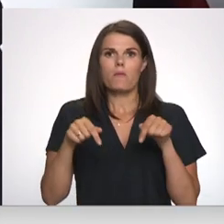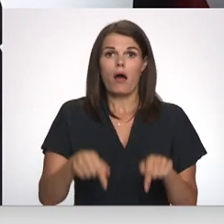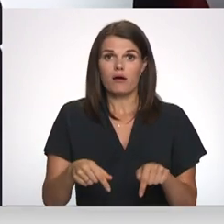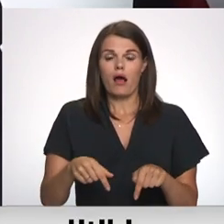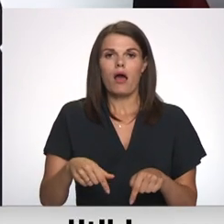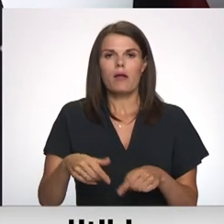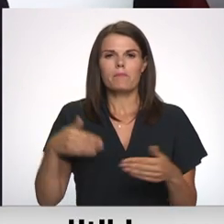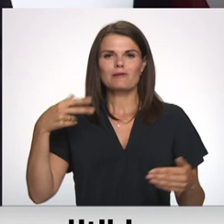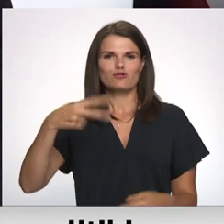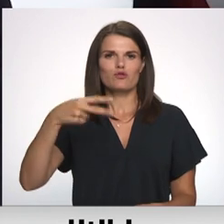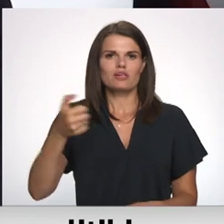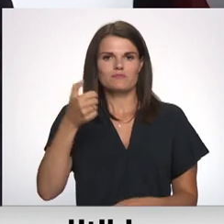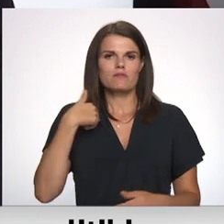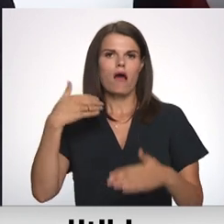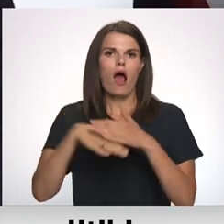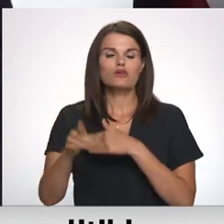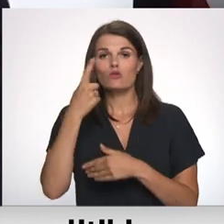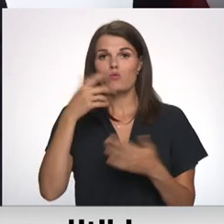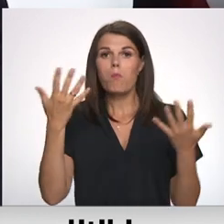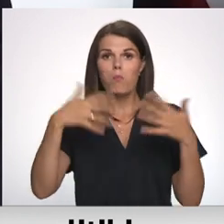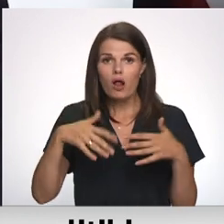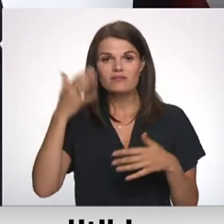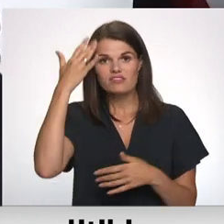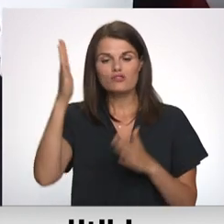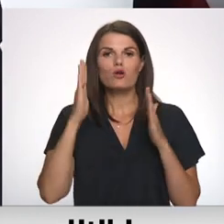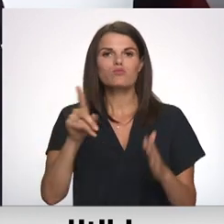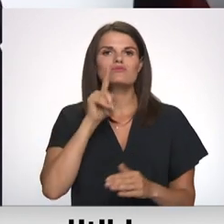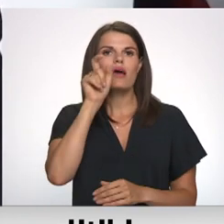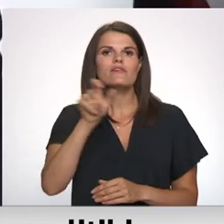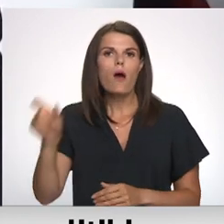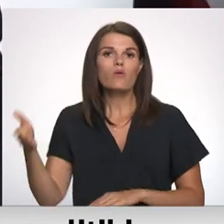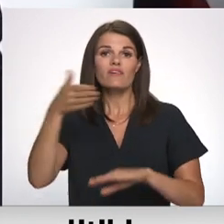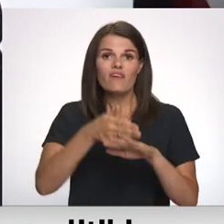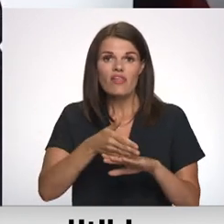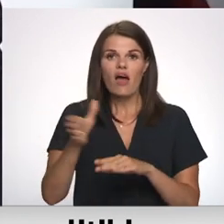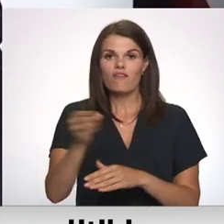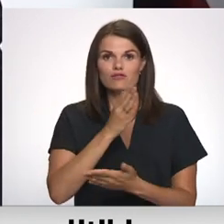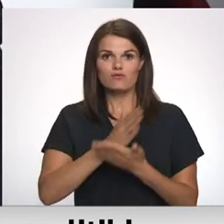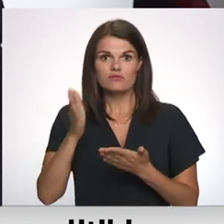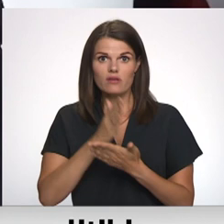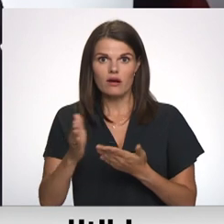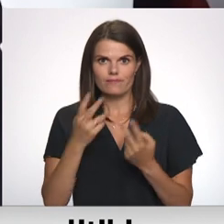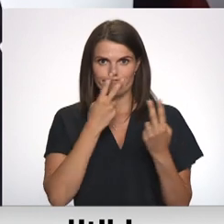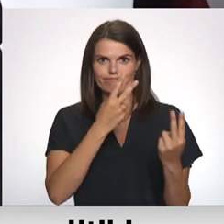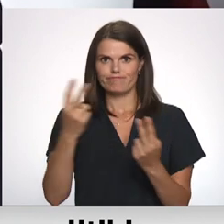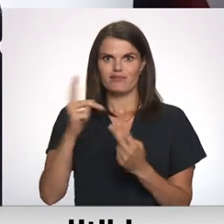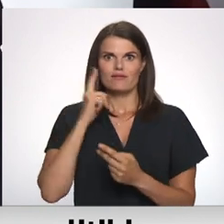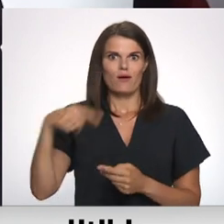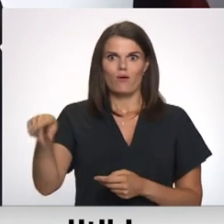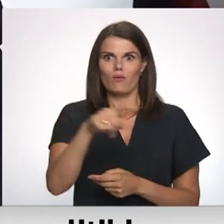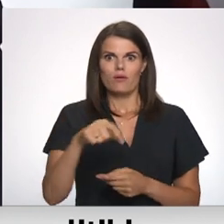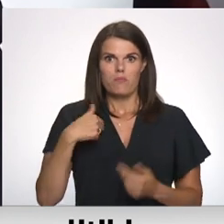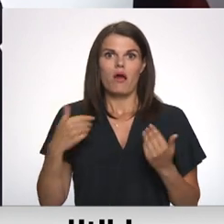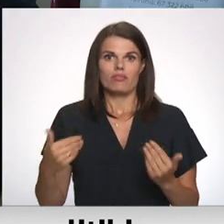Es aizgāju no politikas, cerībā, ka nāks jaunie, viss sakārtos. Atnāca tādi jaunie, ka man